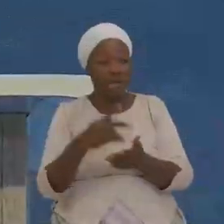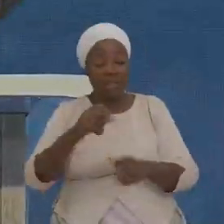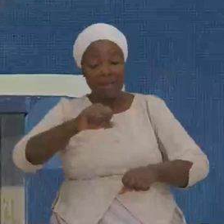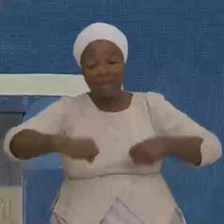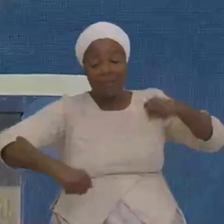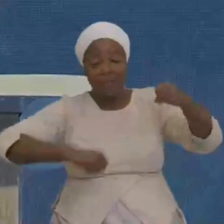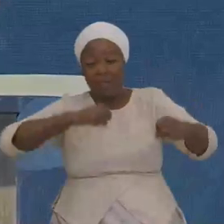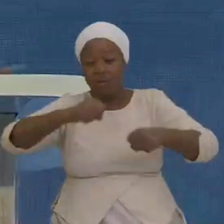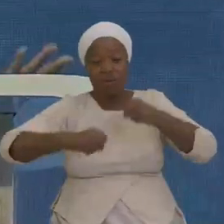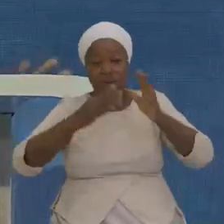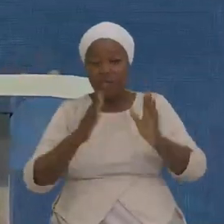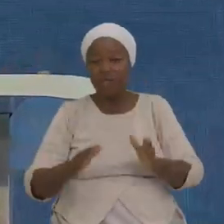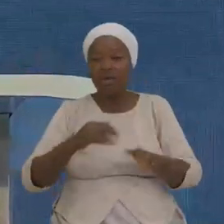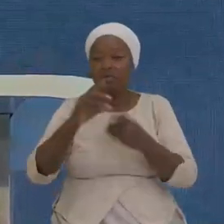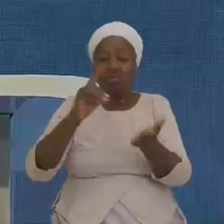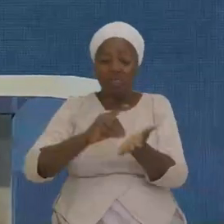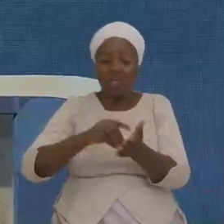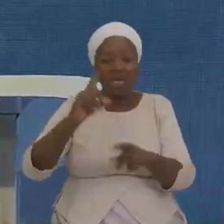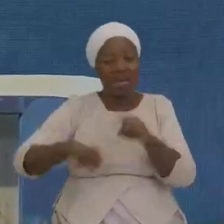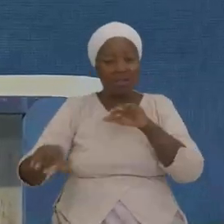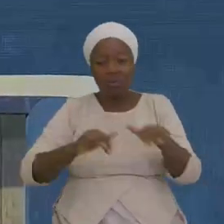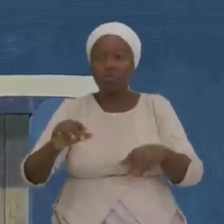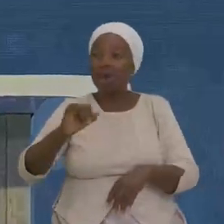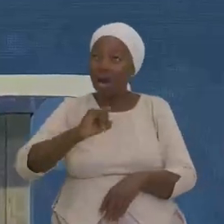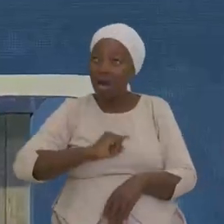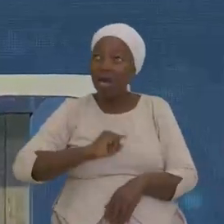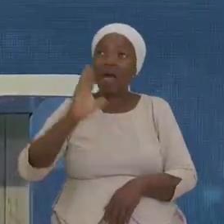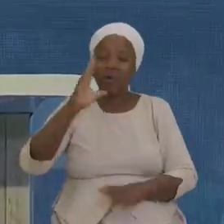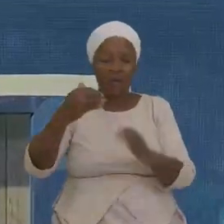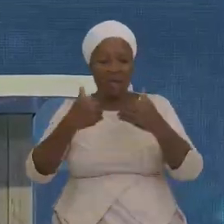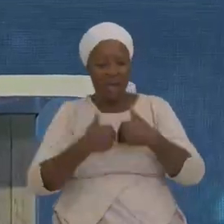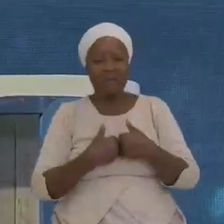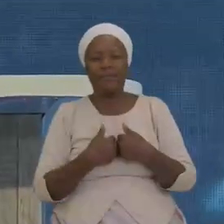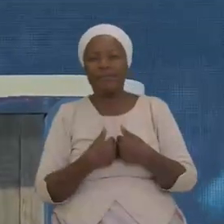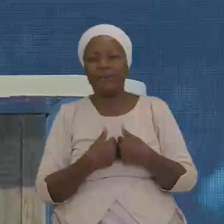Tout ce que les médecins n'ont pas pu faire, je l'aurai.